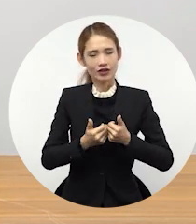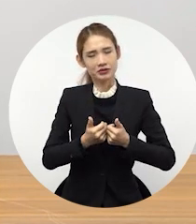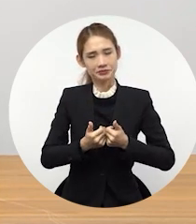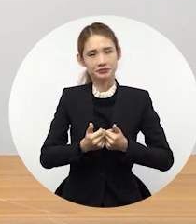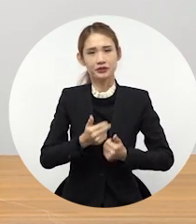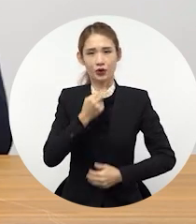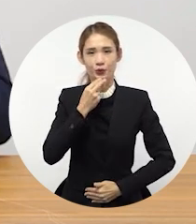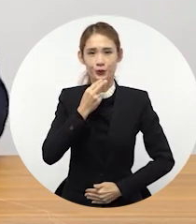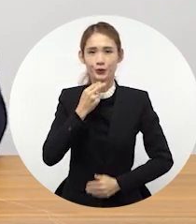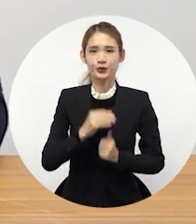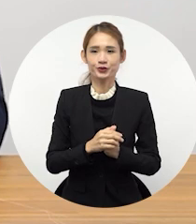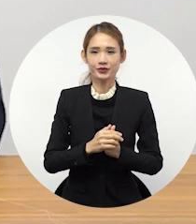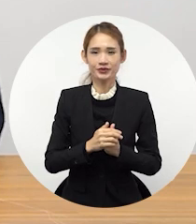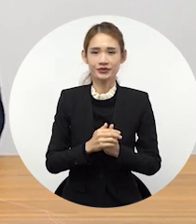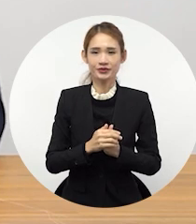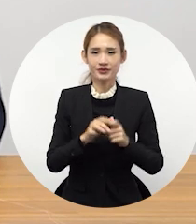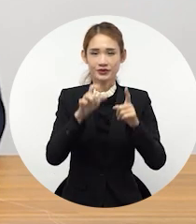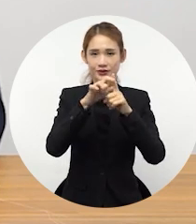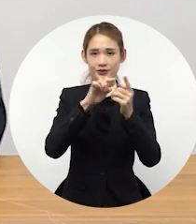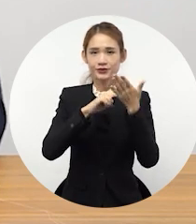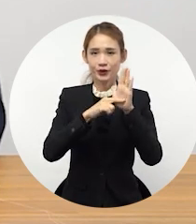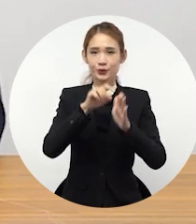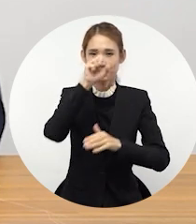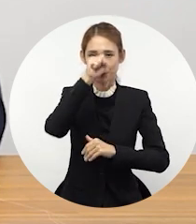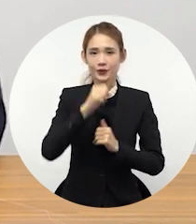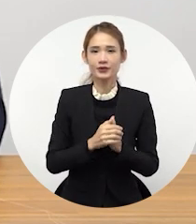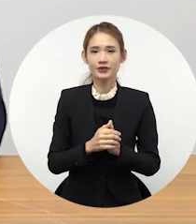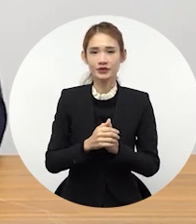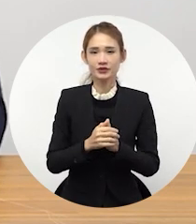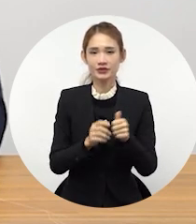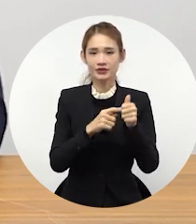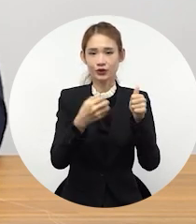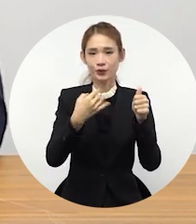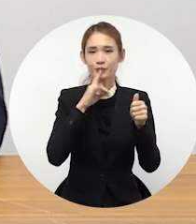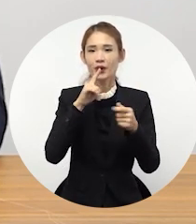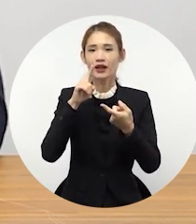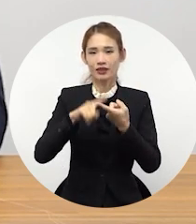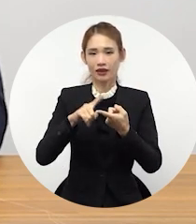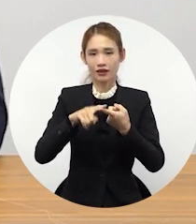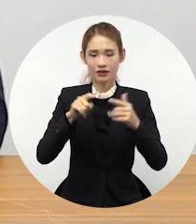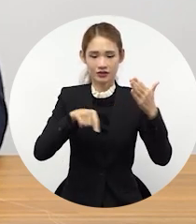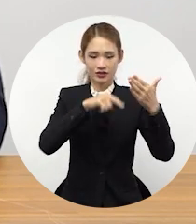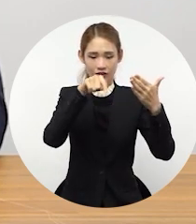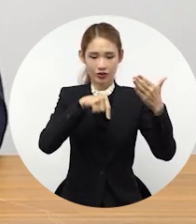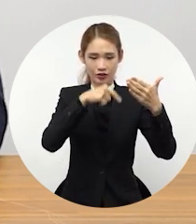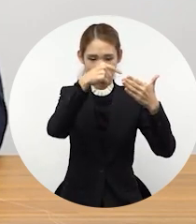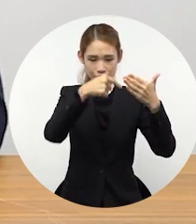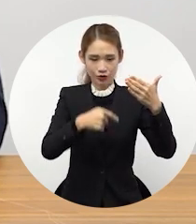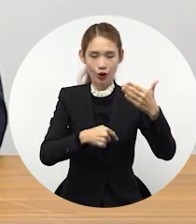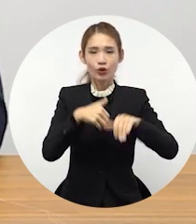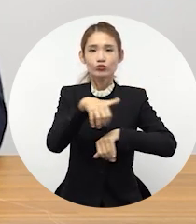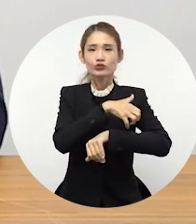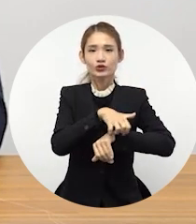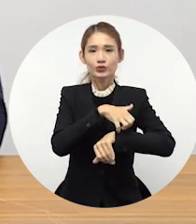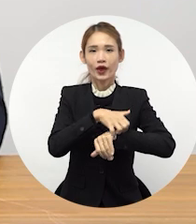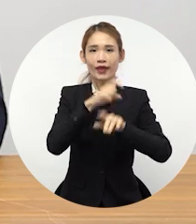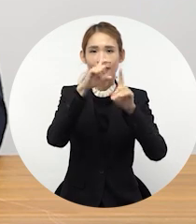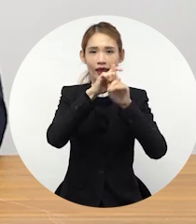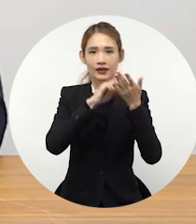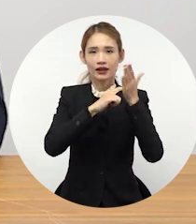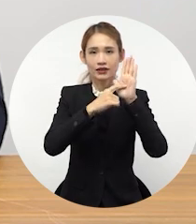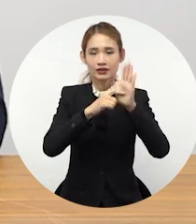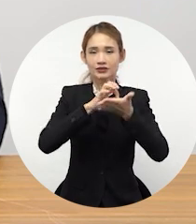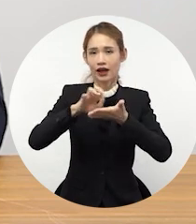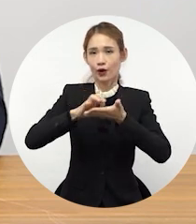덜 거슬린다고 해야 할까요? 맞아요. 네, 그런 말임에는 맞네요. 지금 우리 현학 씨가 짚어주신 대로 정답 속에 불편하다는 표현 역시